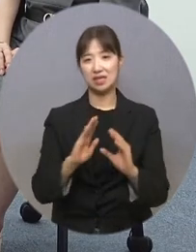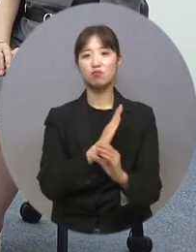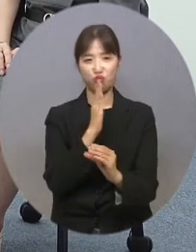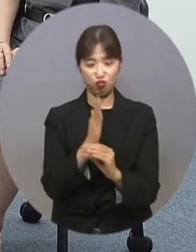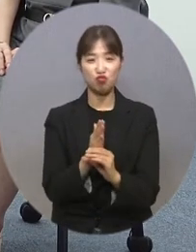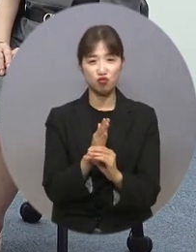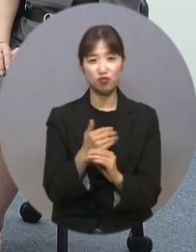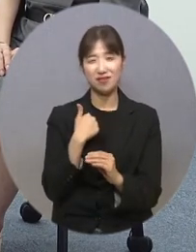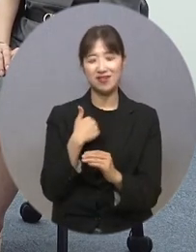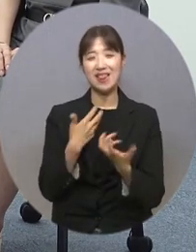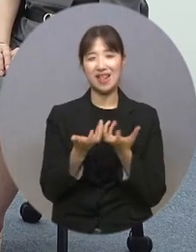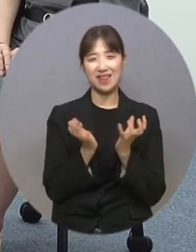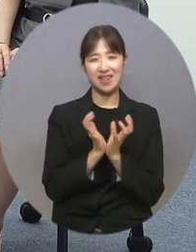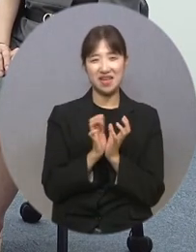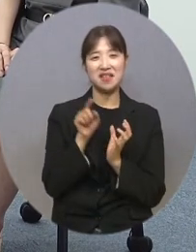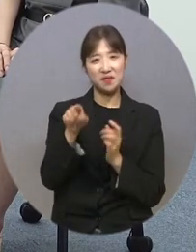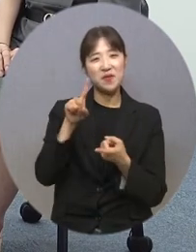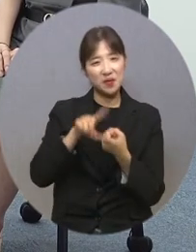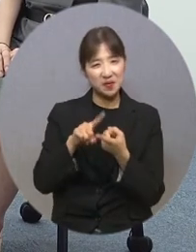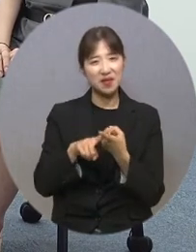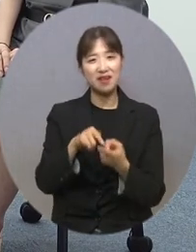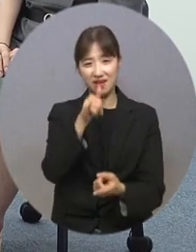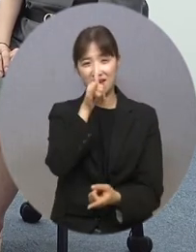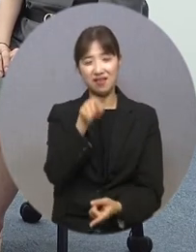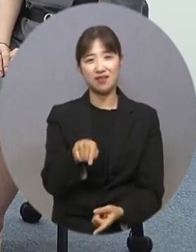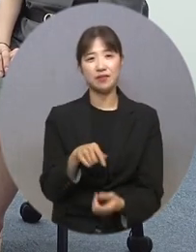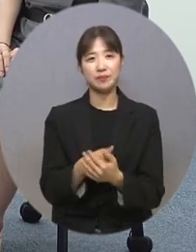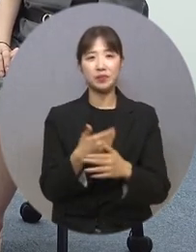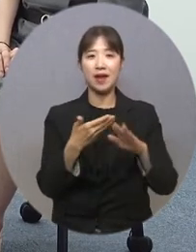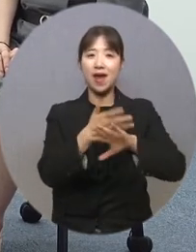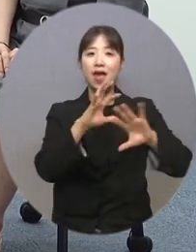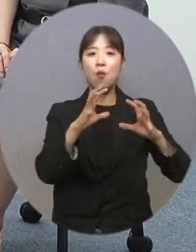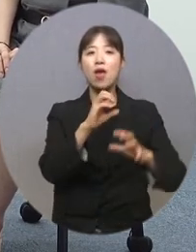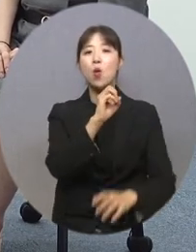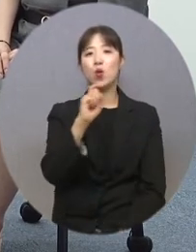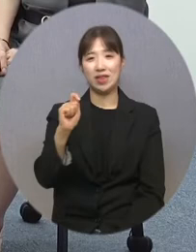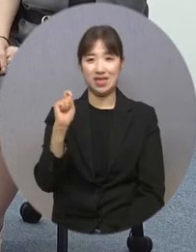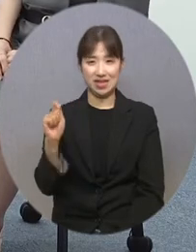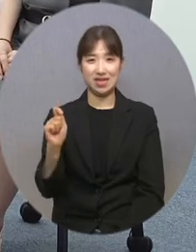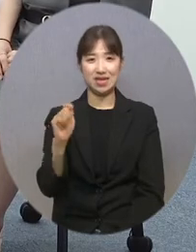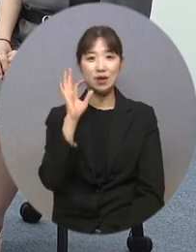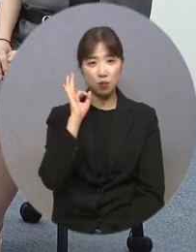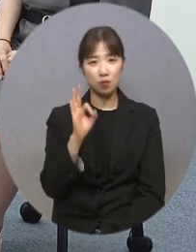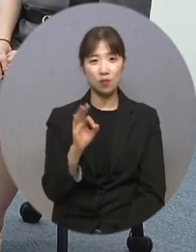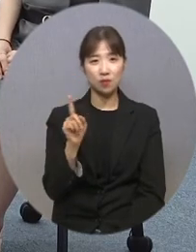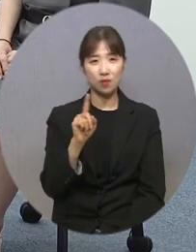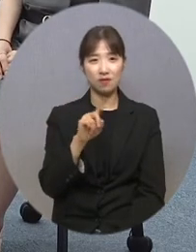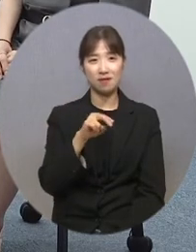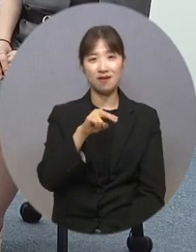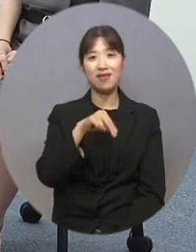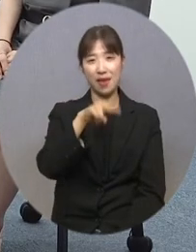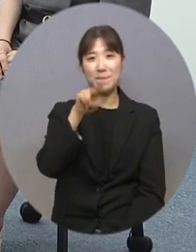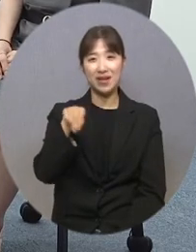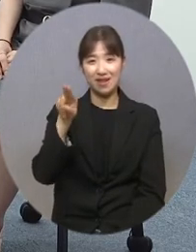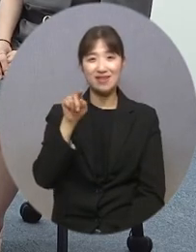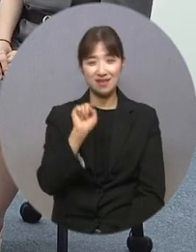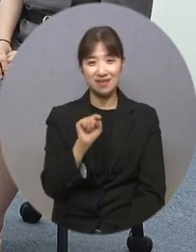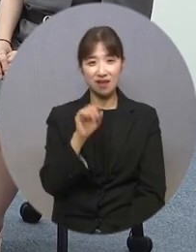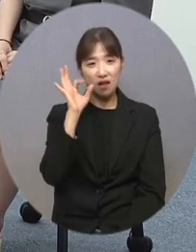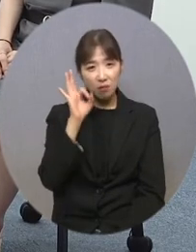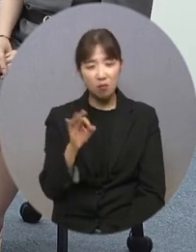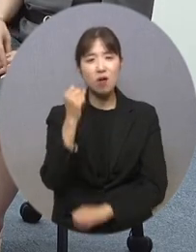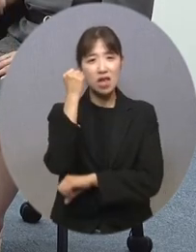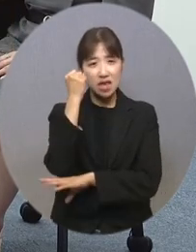제가 있는 단체에서도 그런 공유를 했는데 왜 해외에 odt 들은 요 on 뭐 이런데 있잖아요